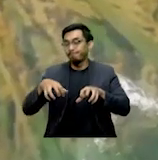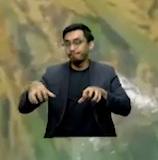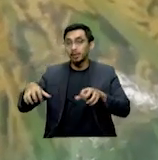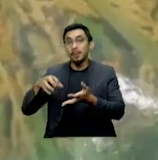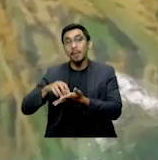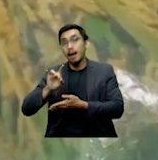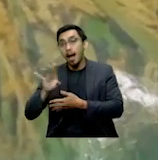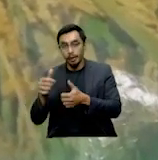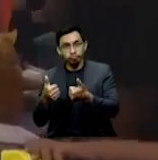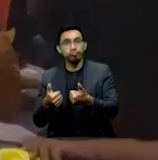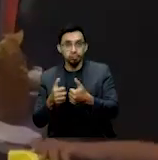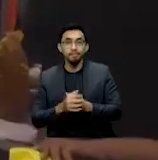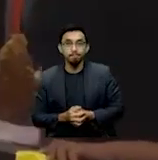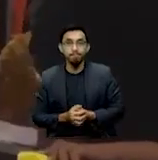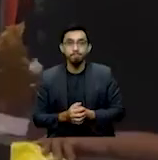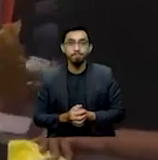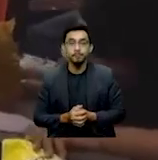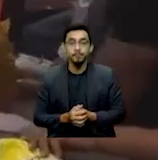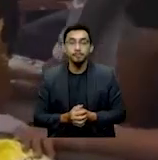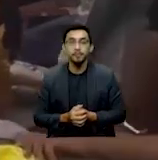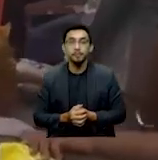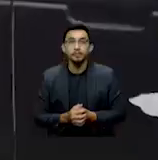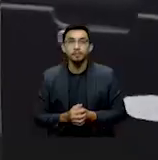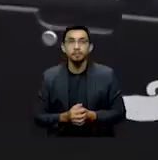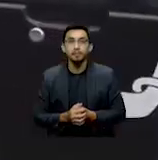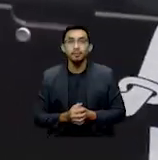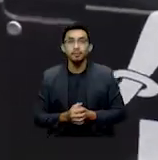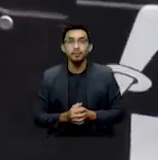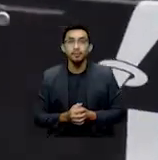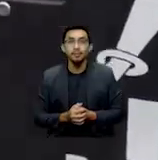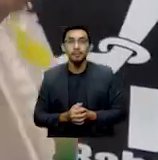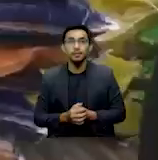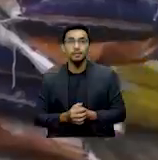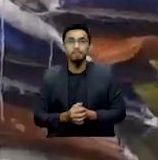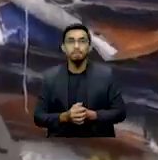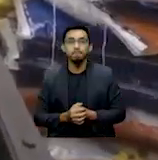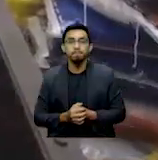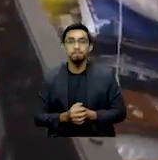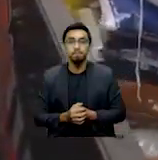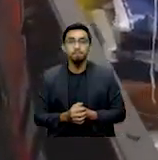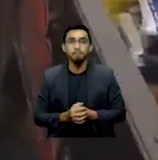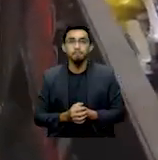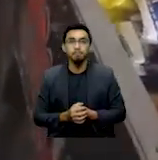Dari Purbalingga, Jawa Tengah, Lumajang, Jawa Timur, dan Kabupaten Konawe Utara, Sulawesi Tenggara, tim kontributor iNews melaporkan.